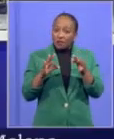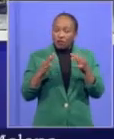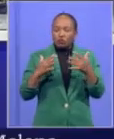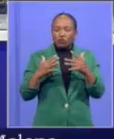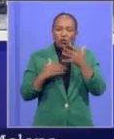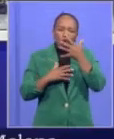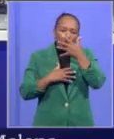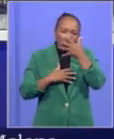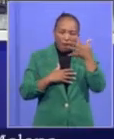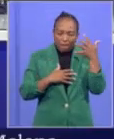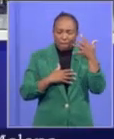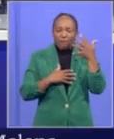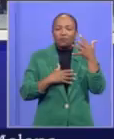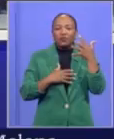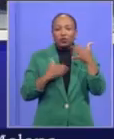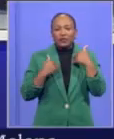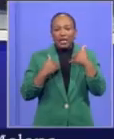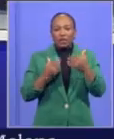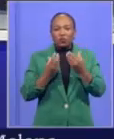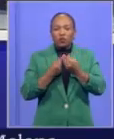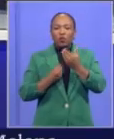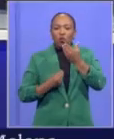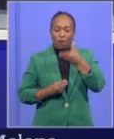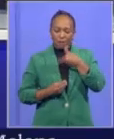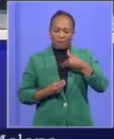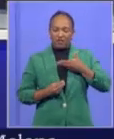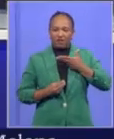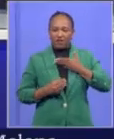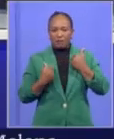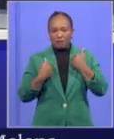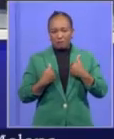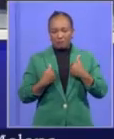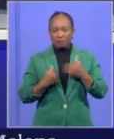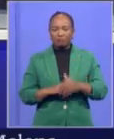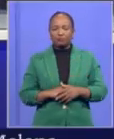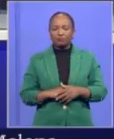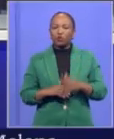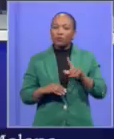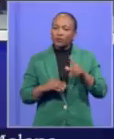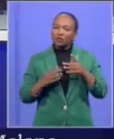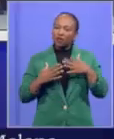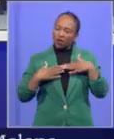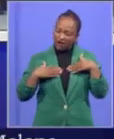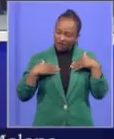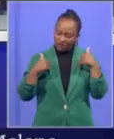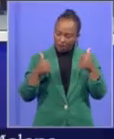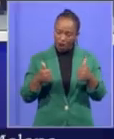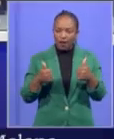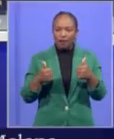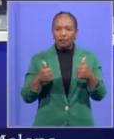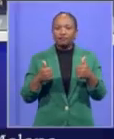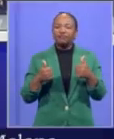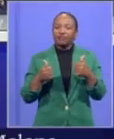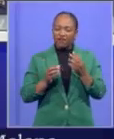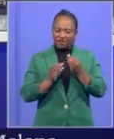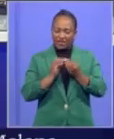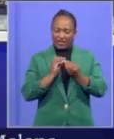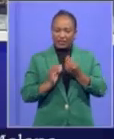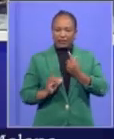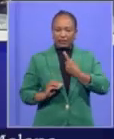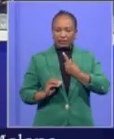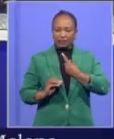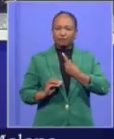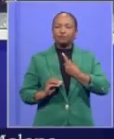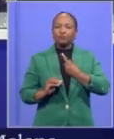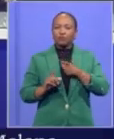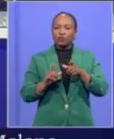bofuthu go tshwentse go starte ka rona batswadi re fole re itukise gore re tle re kgone